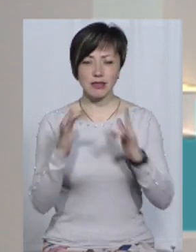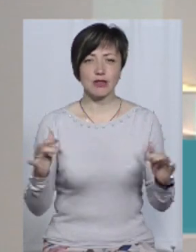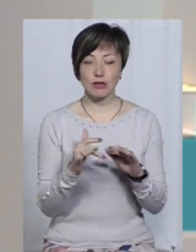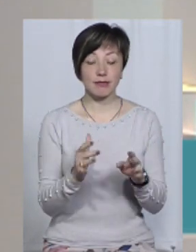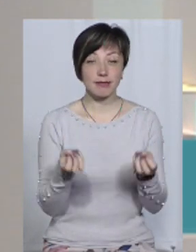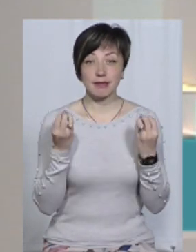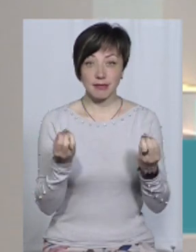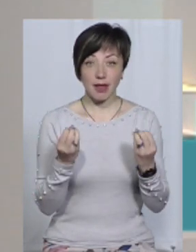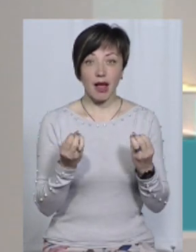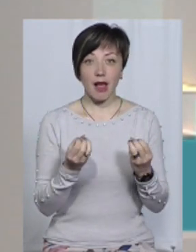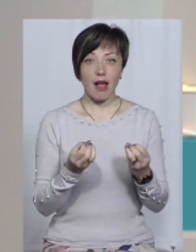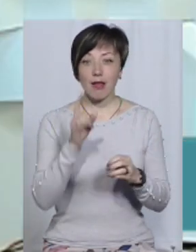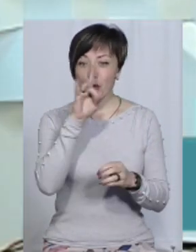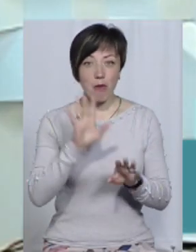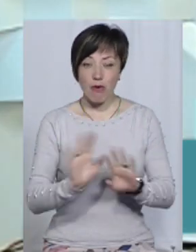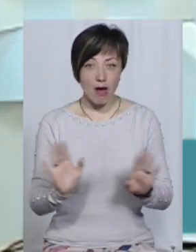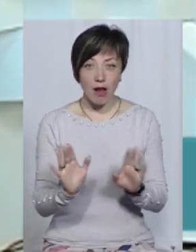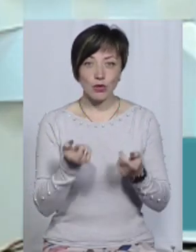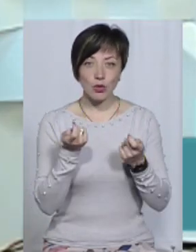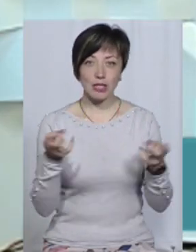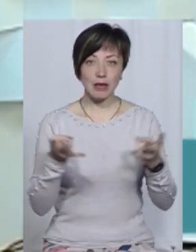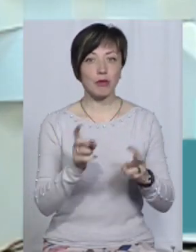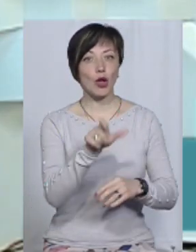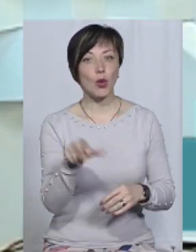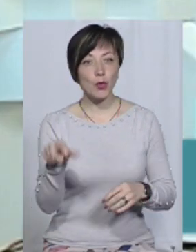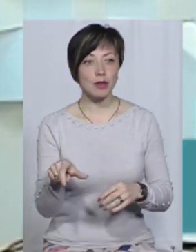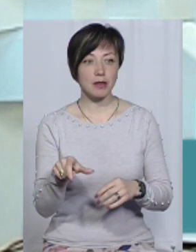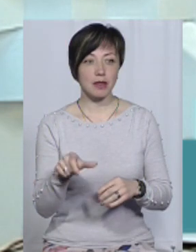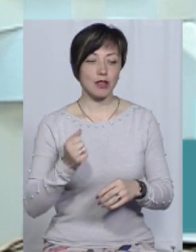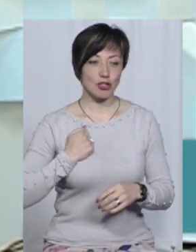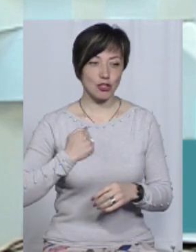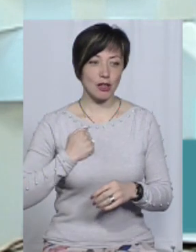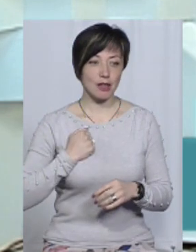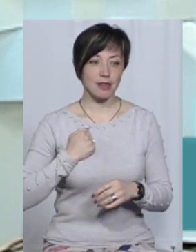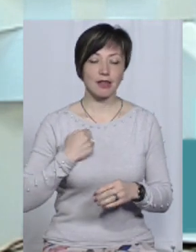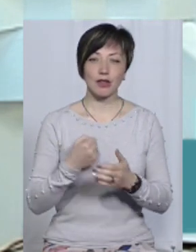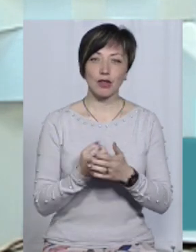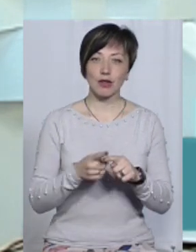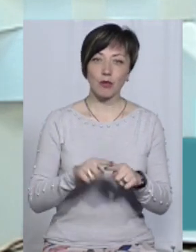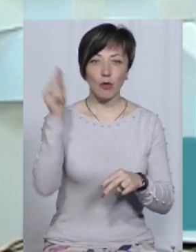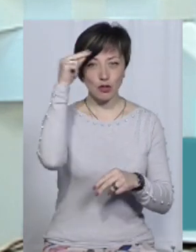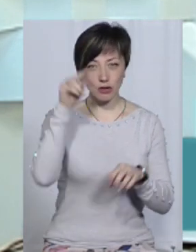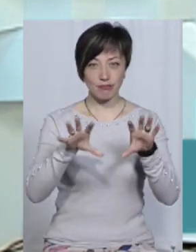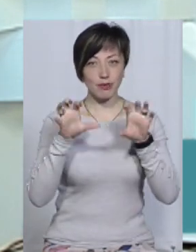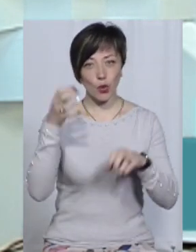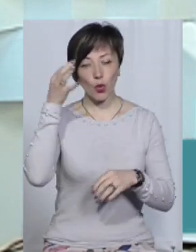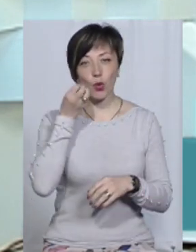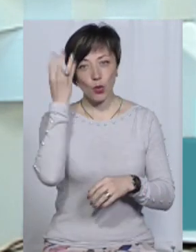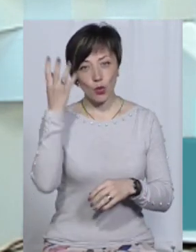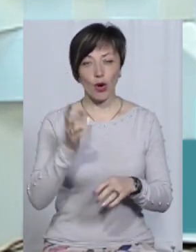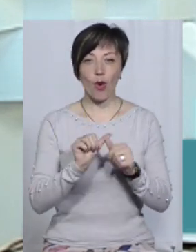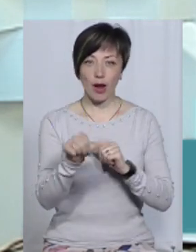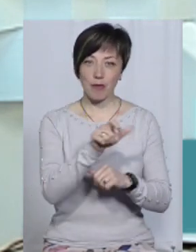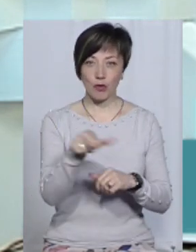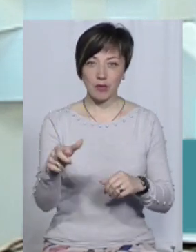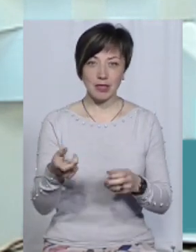неймовірно менш розкручено. Ну і трошки треба людям, от, на жаль, до того всього нам повчитись культури, трошки. Ну, окремим людям,